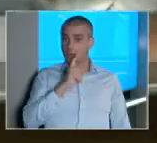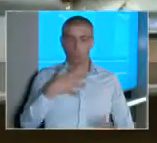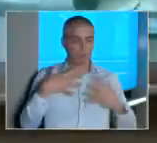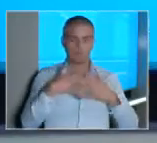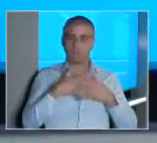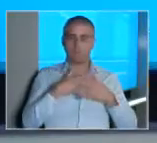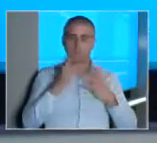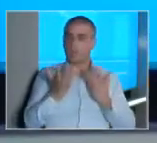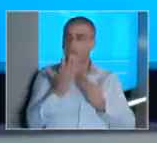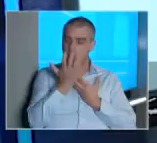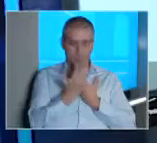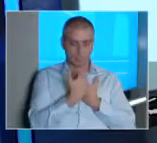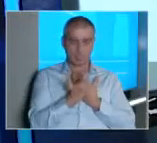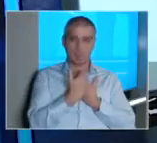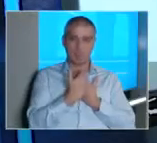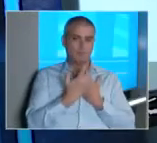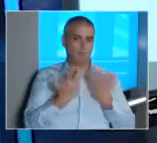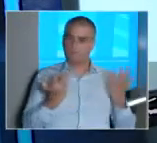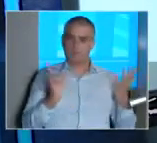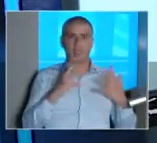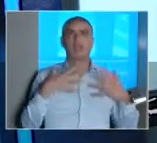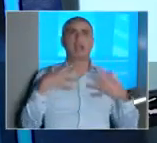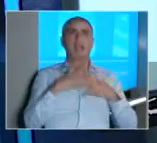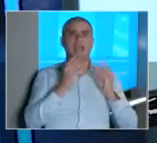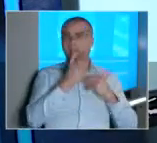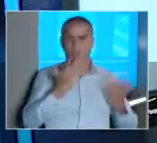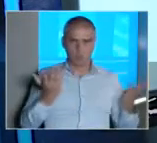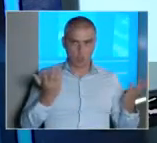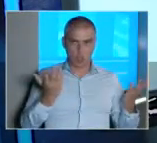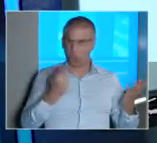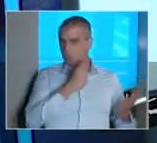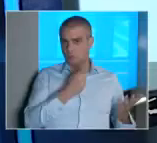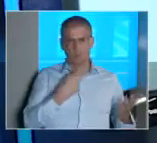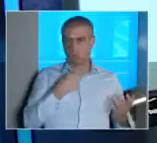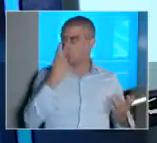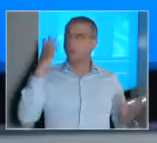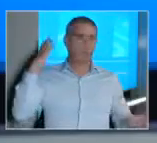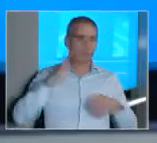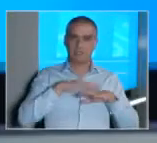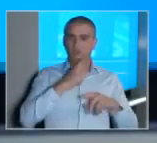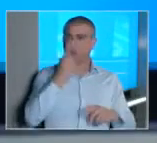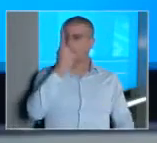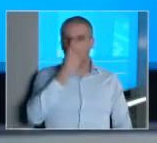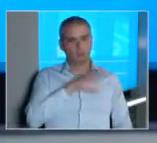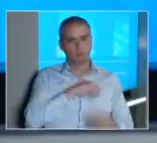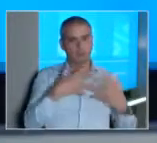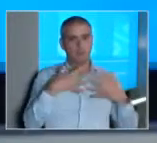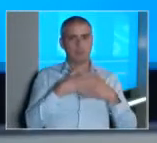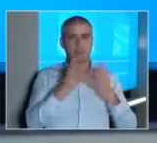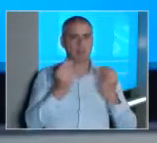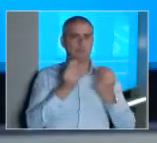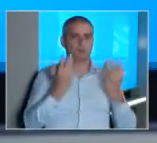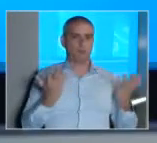מתאחדים, נבלעים, לא, אין דבר כזה להתאחד. עם ברק, זה אני לא ראיתי בכל הקריירה שלו פעם אחת שהוא התאחד עם